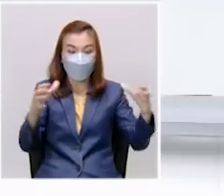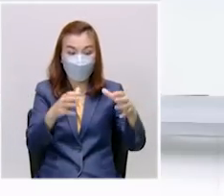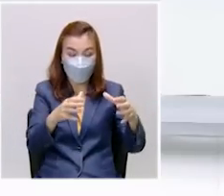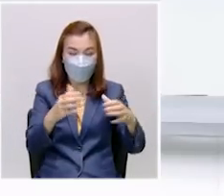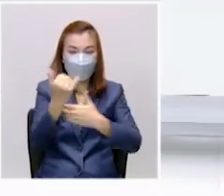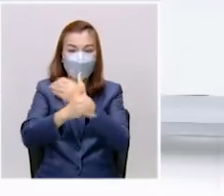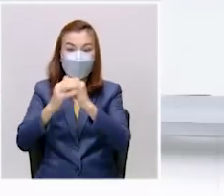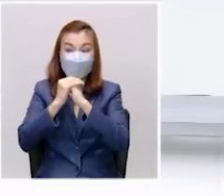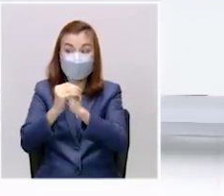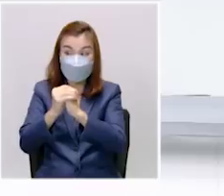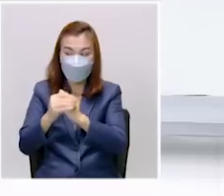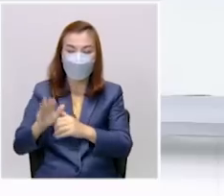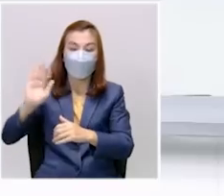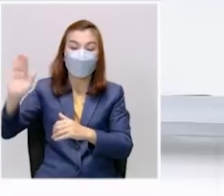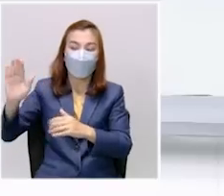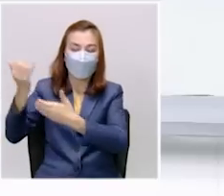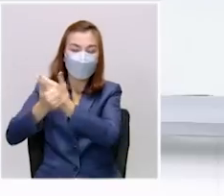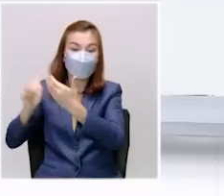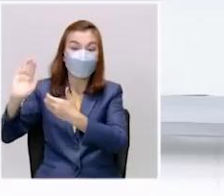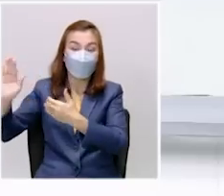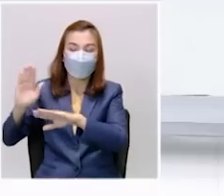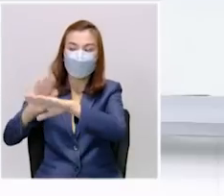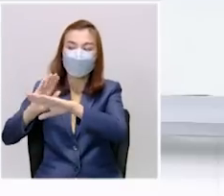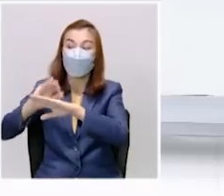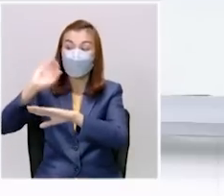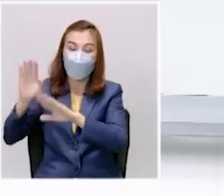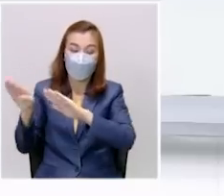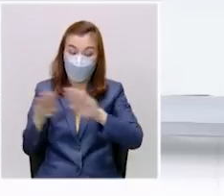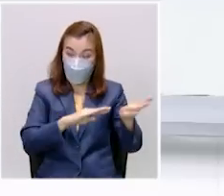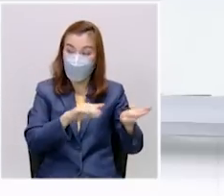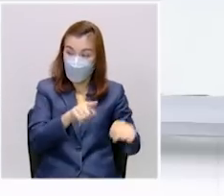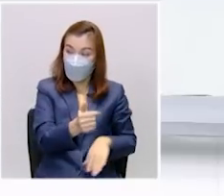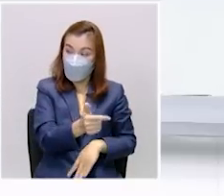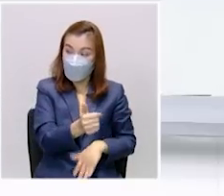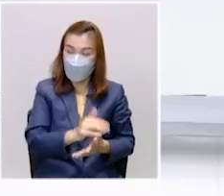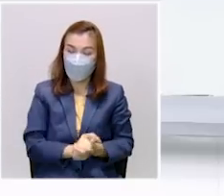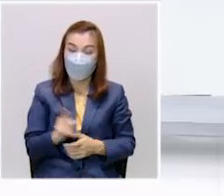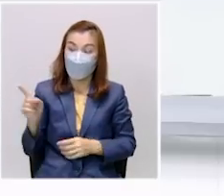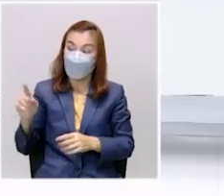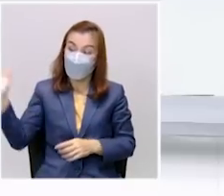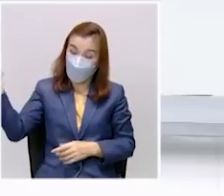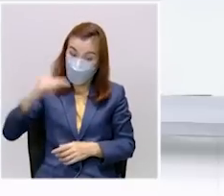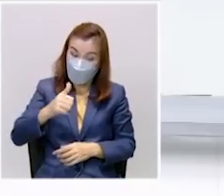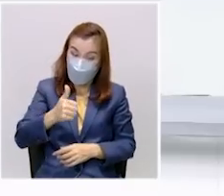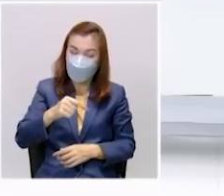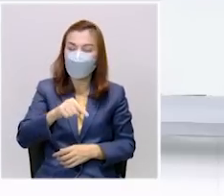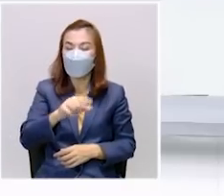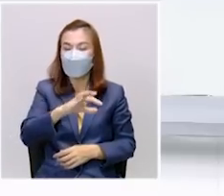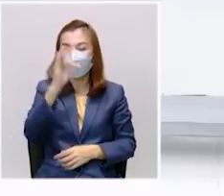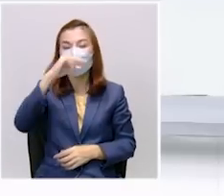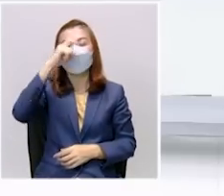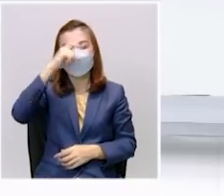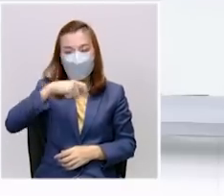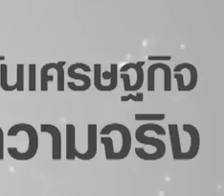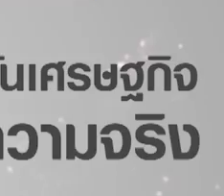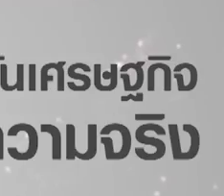อย่างประเทศจีนเขายังไม่เปิดประเทศนะคะคือบอกเขาเอาไว้ก่อนค่ะให้รู้ว่าเราพร้อมรับแล้วถึงเวลาที่เขาสามารถเดินทางได้จะได้เลือกมาที่บ้านเรานั่นเ